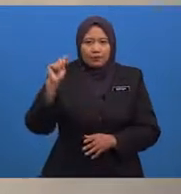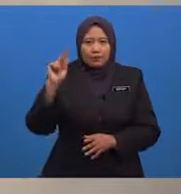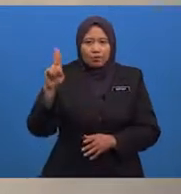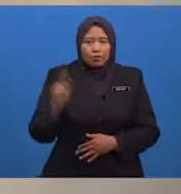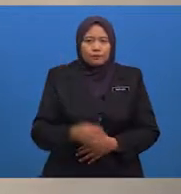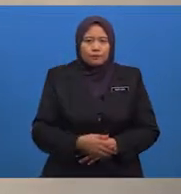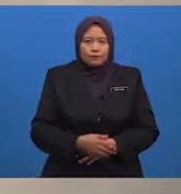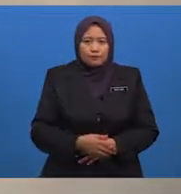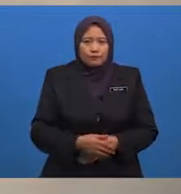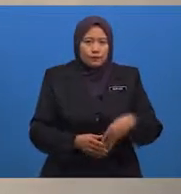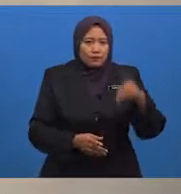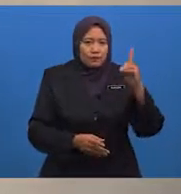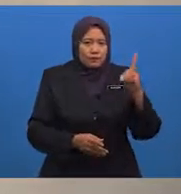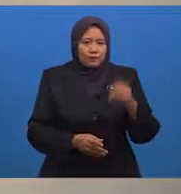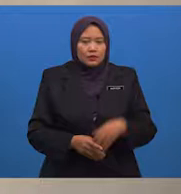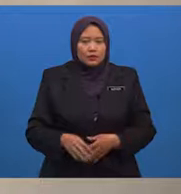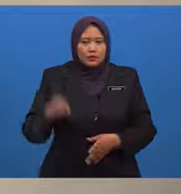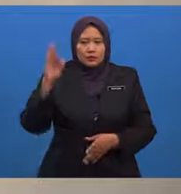sumber pendapatan baharu.